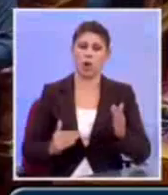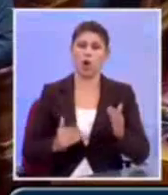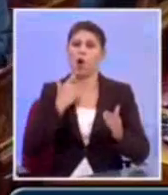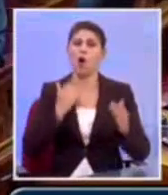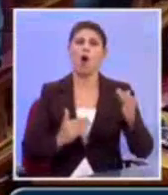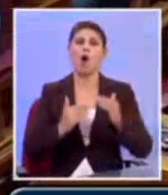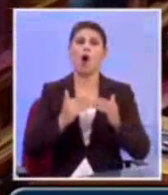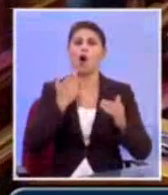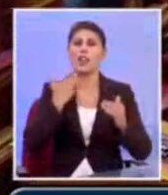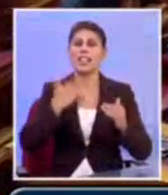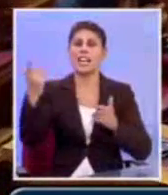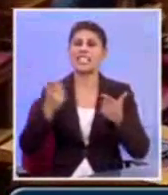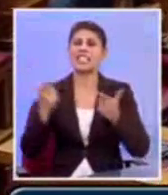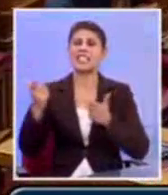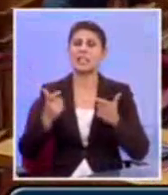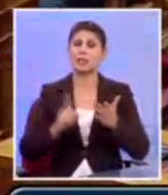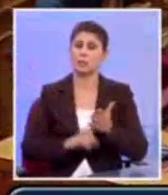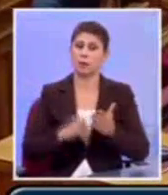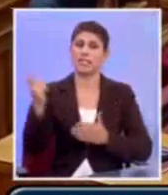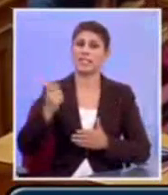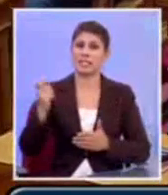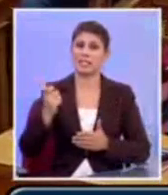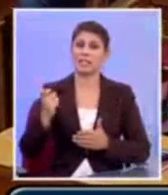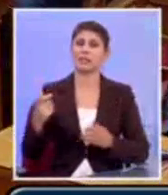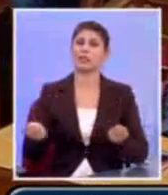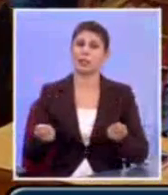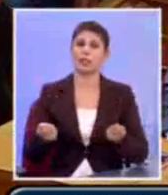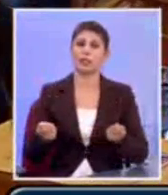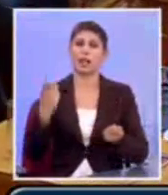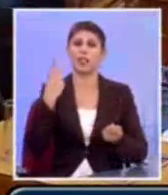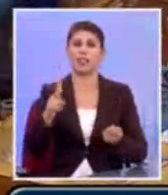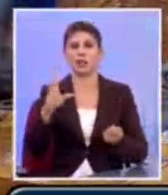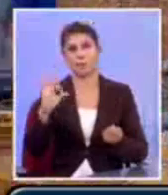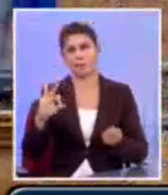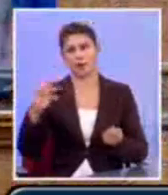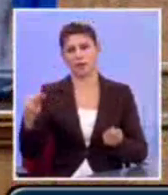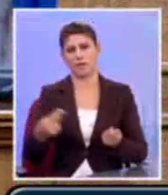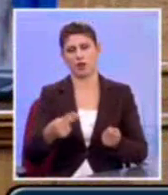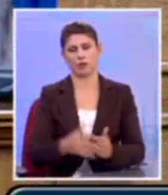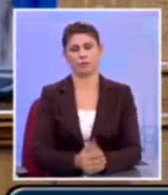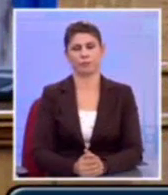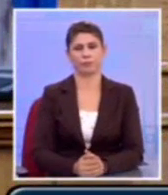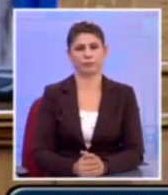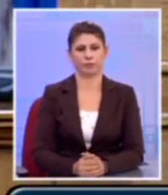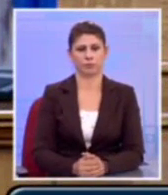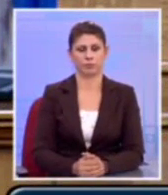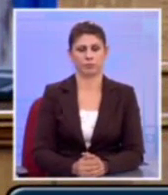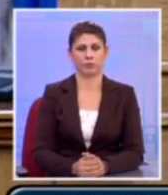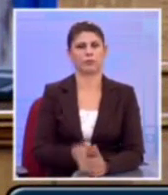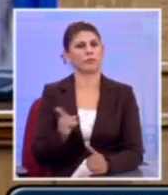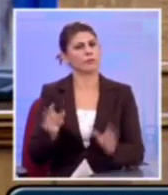ηλικίας συνταξιοδότησης και ότι η σύνταξη πρέπει να γίνει 250 ευρώ. Και